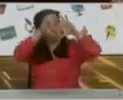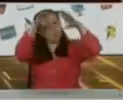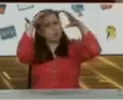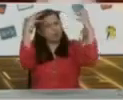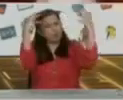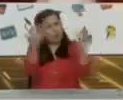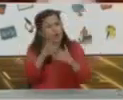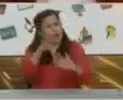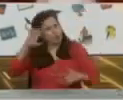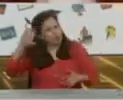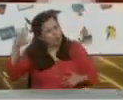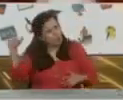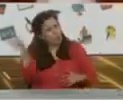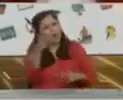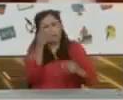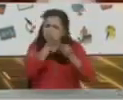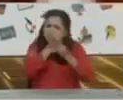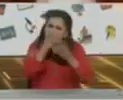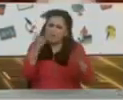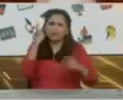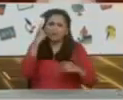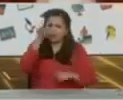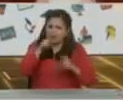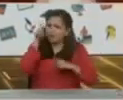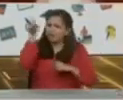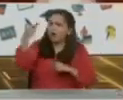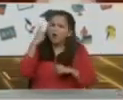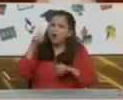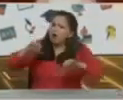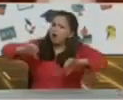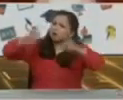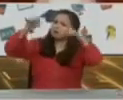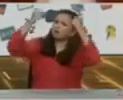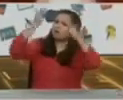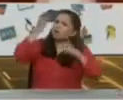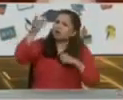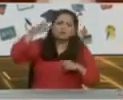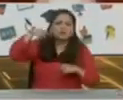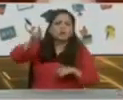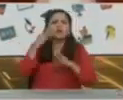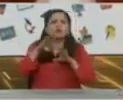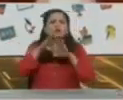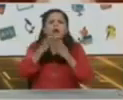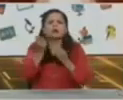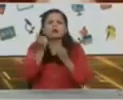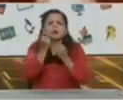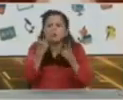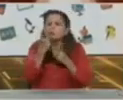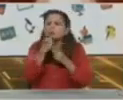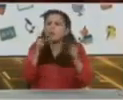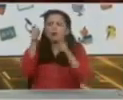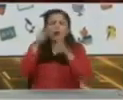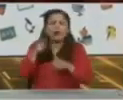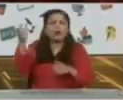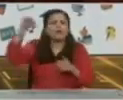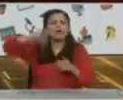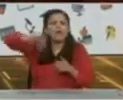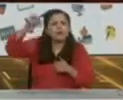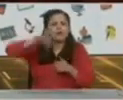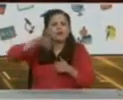में आप ऐसे बहुत से सफल लोगों को देखेंगे जो क्लास में नंबरों में भले अच्छे नहीं